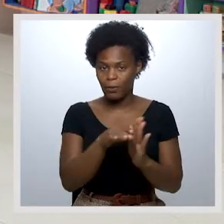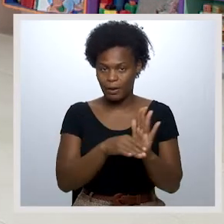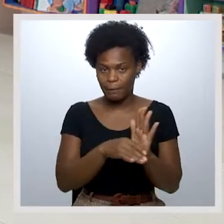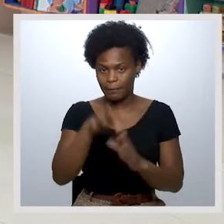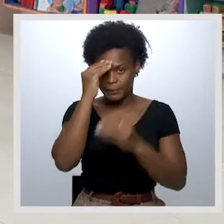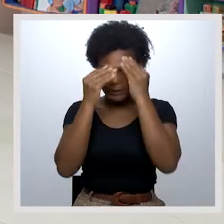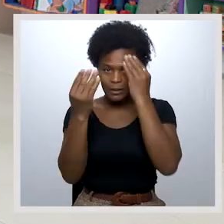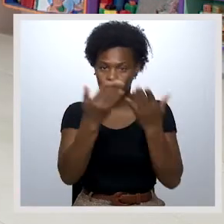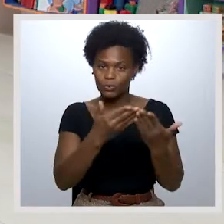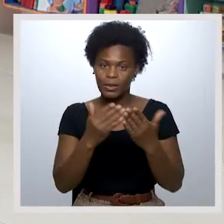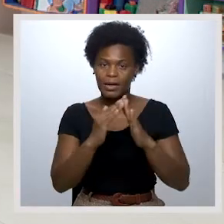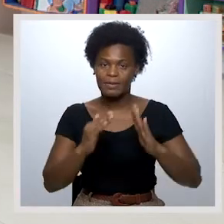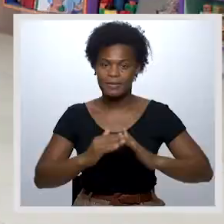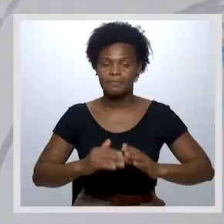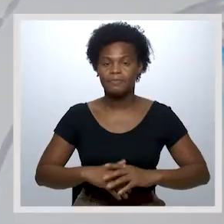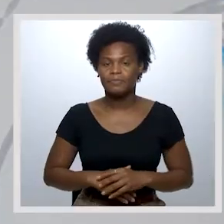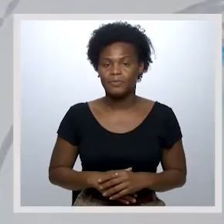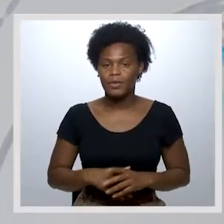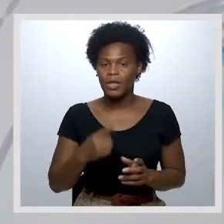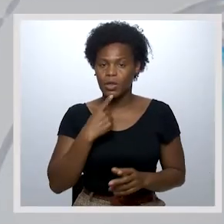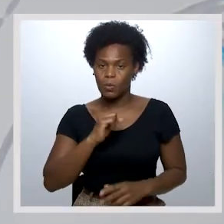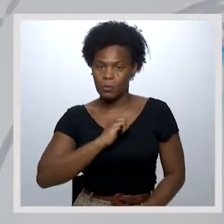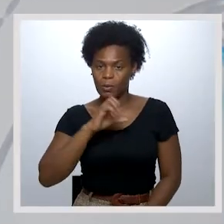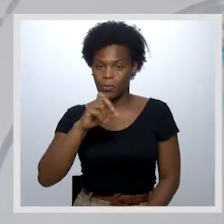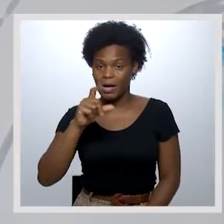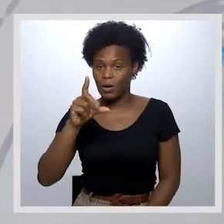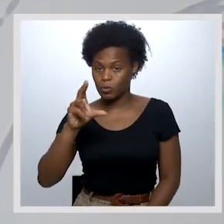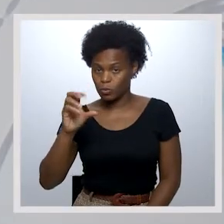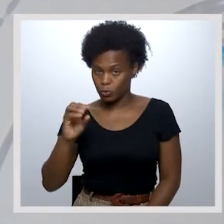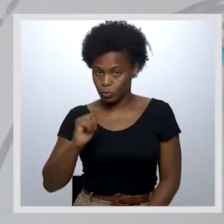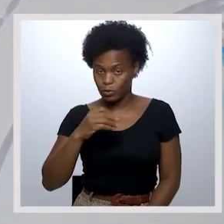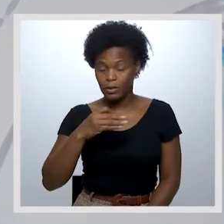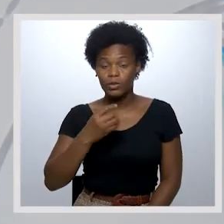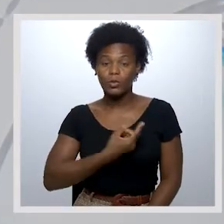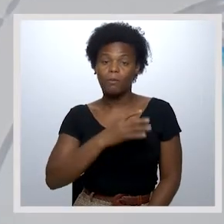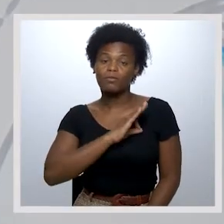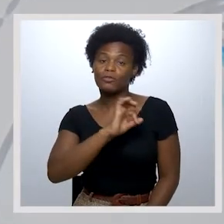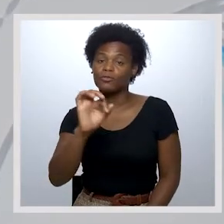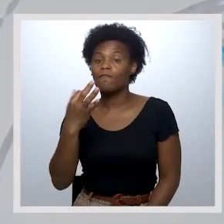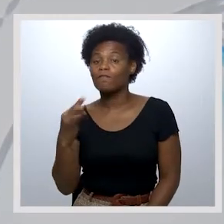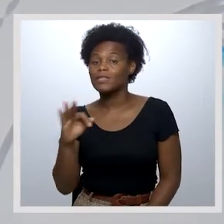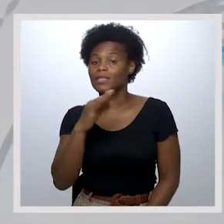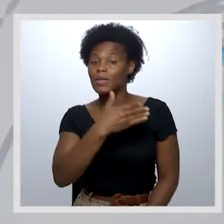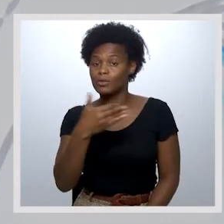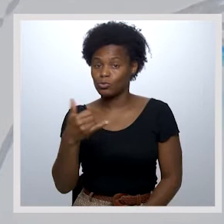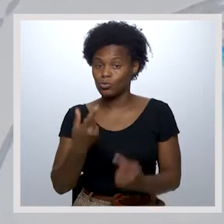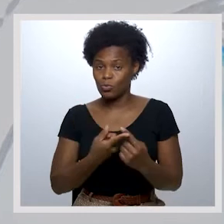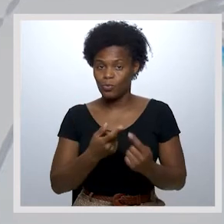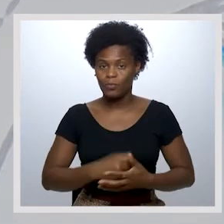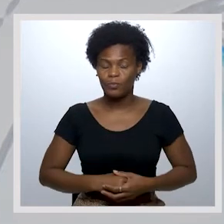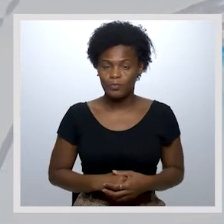programme Aprender a Estudar em Casa. Je suis Carlos Pereira, je suis votre professeur de français 12e